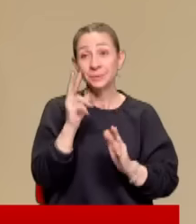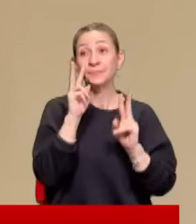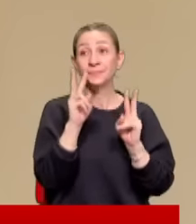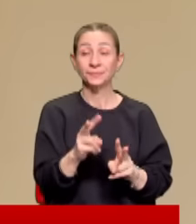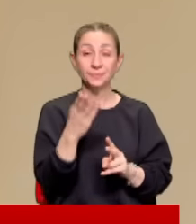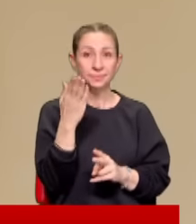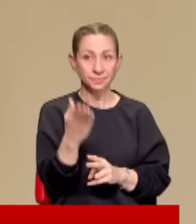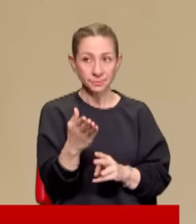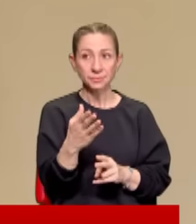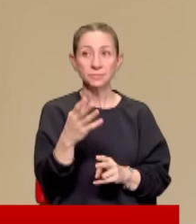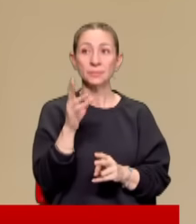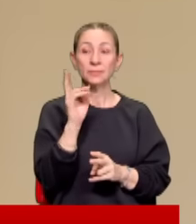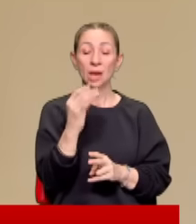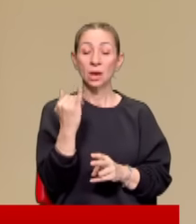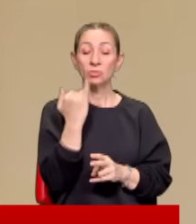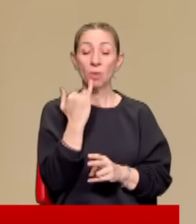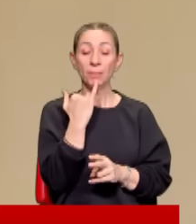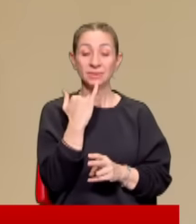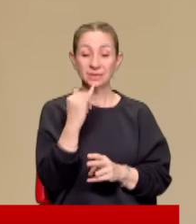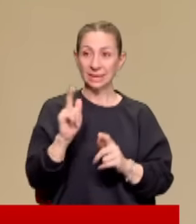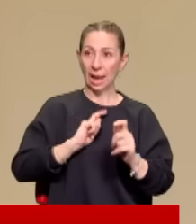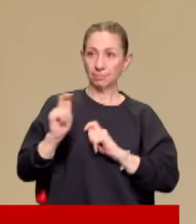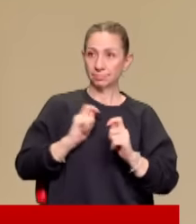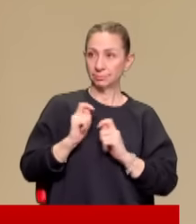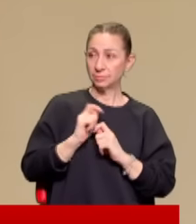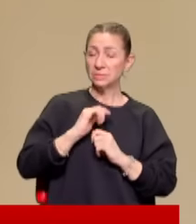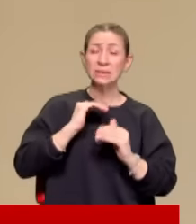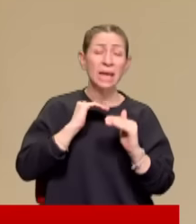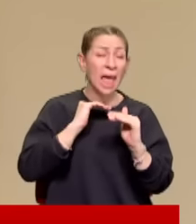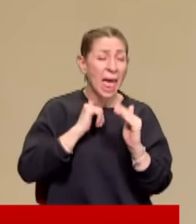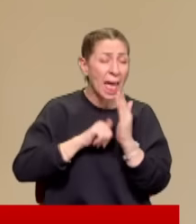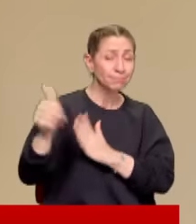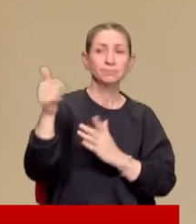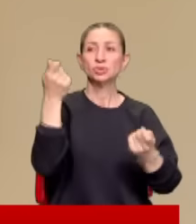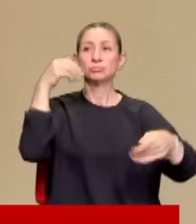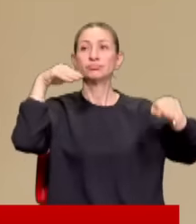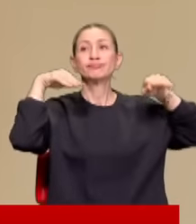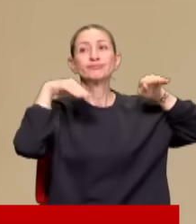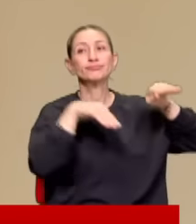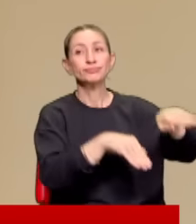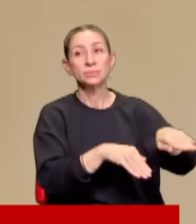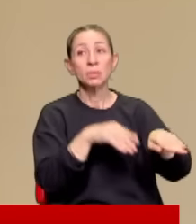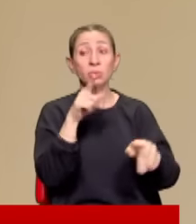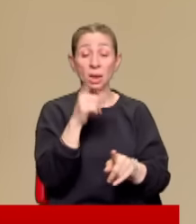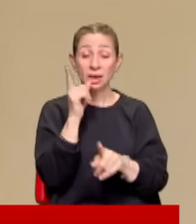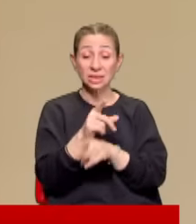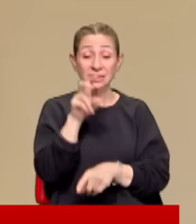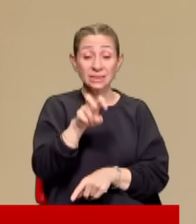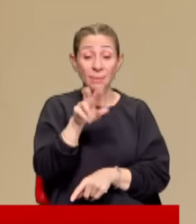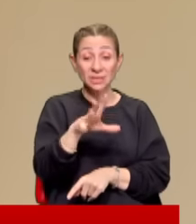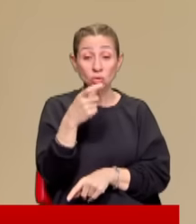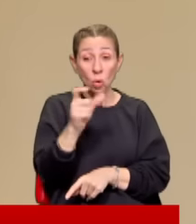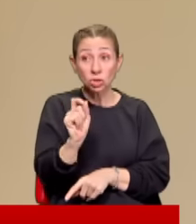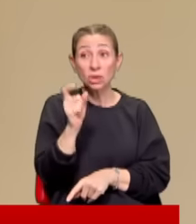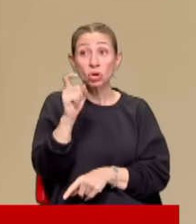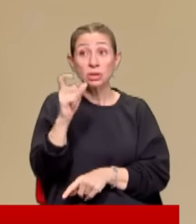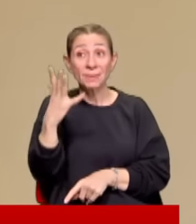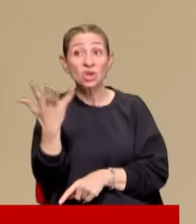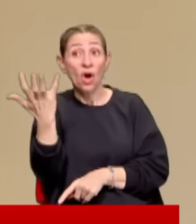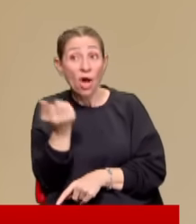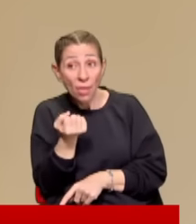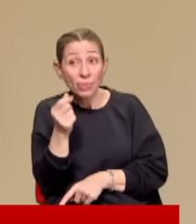ki kendisine torpil talebiyle gelenlerin tamamı işe girmiş. Buna karşılık 85, 90,